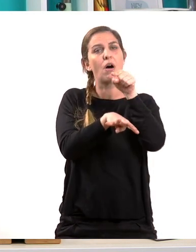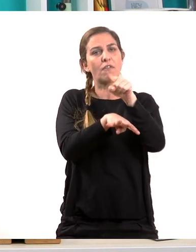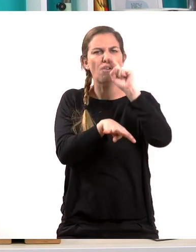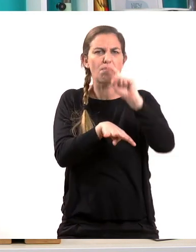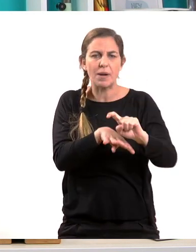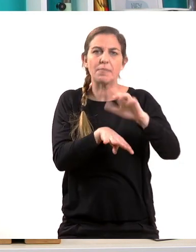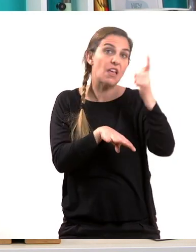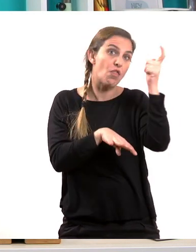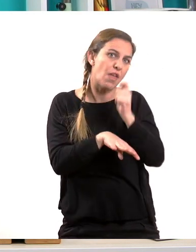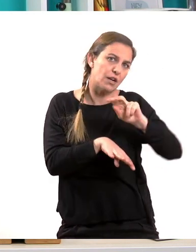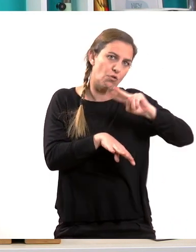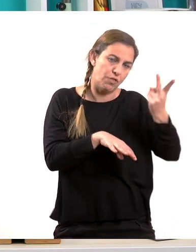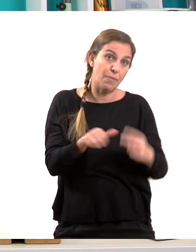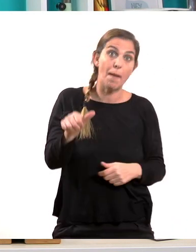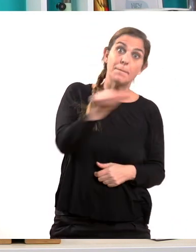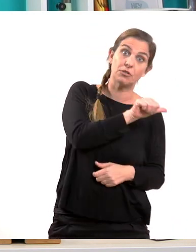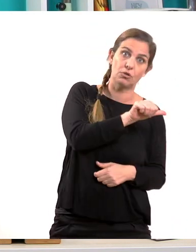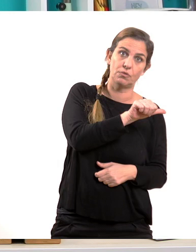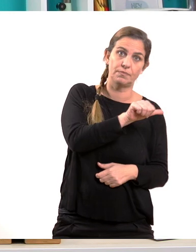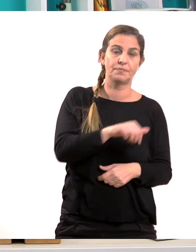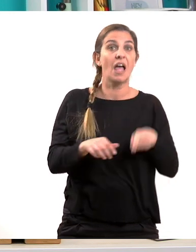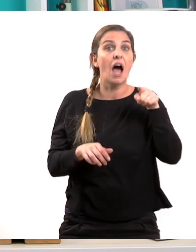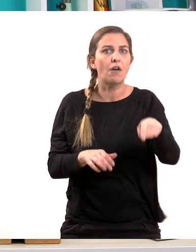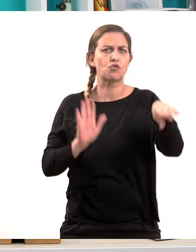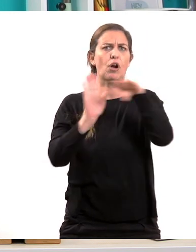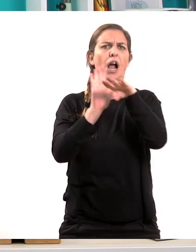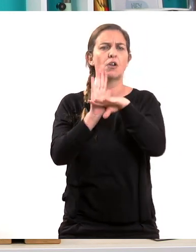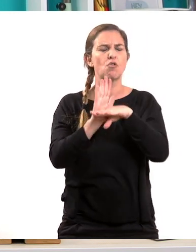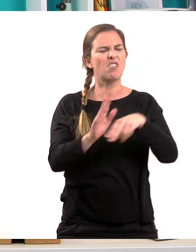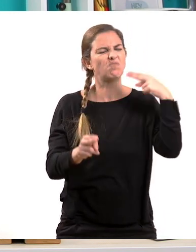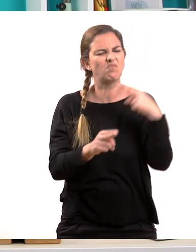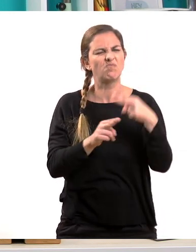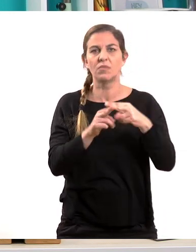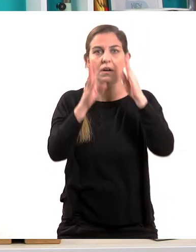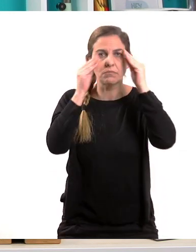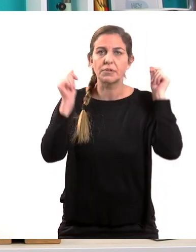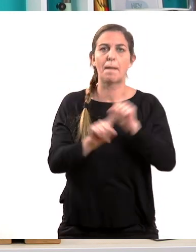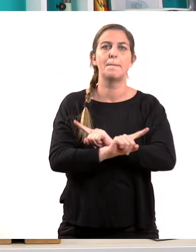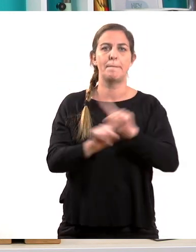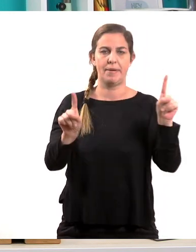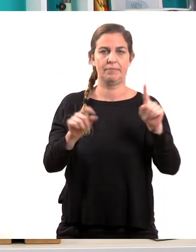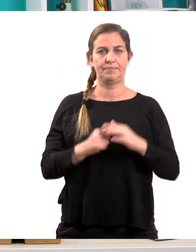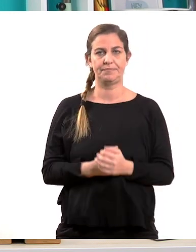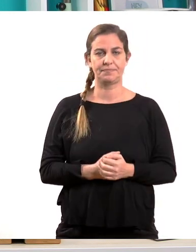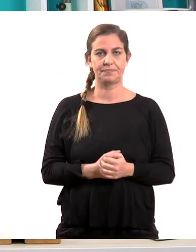επιστρέφουμε. Δανείζομαι και επιστρέφω. Αυτό είναι απαράβατος κανόνας, να το θυμάστε πάντα.